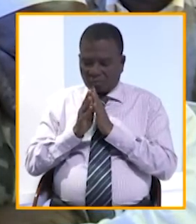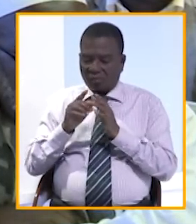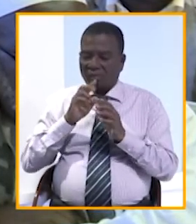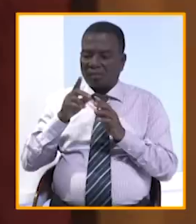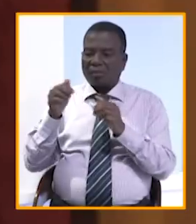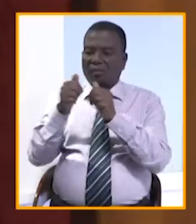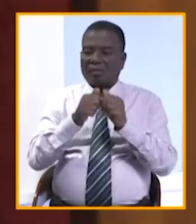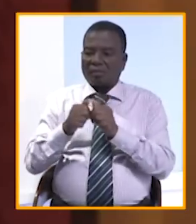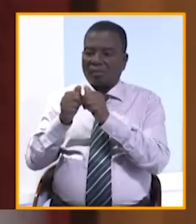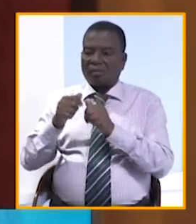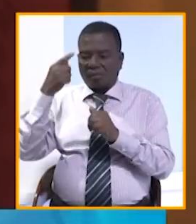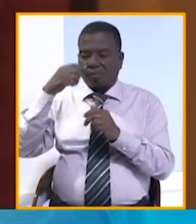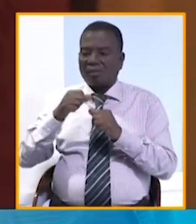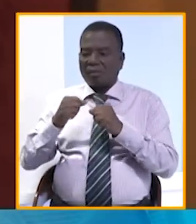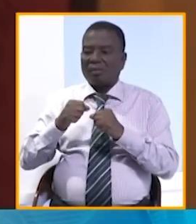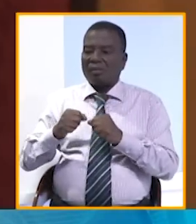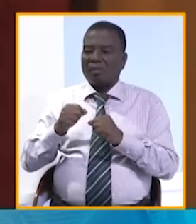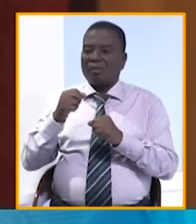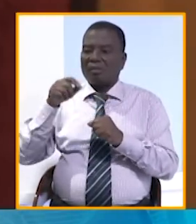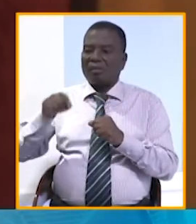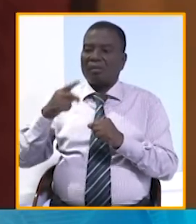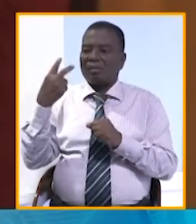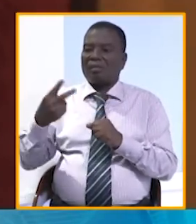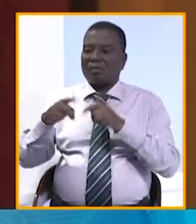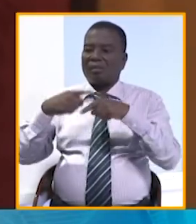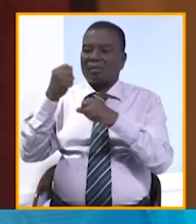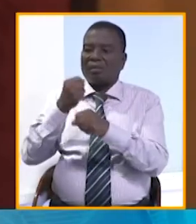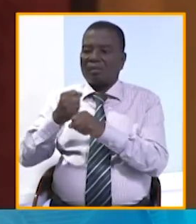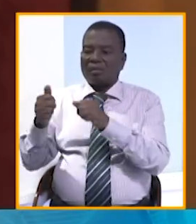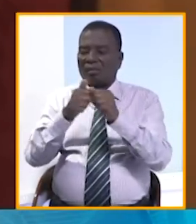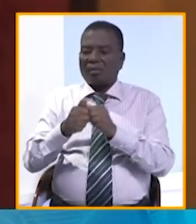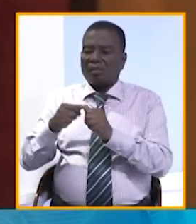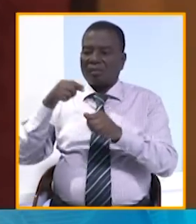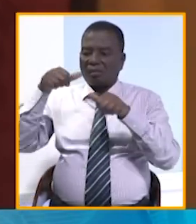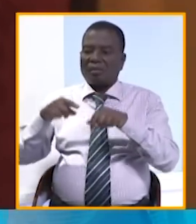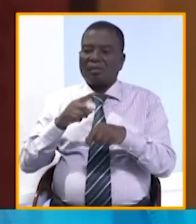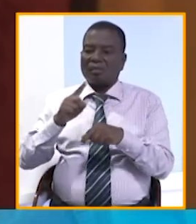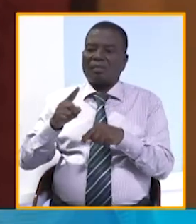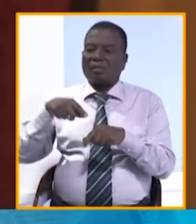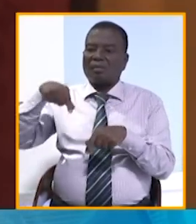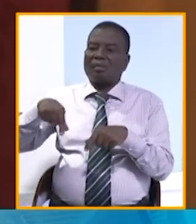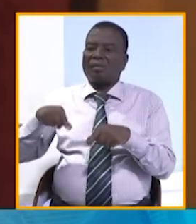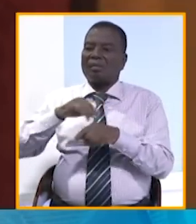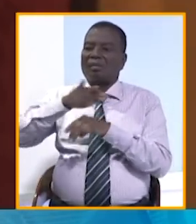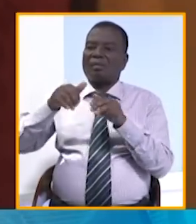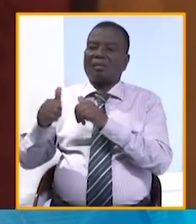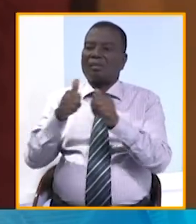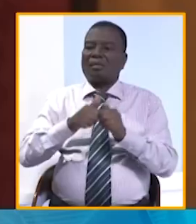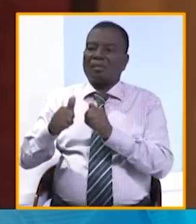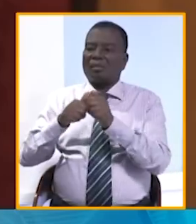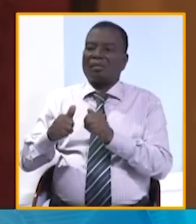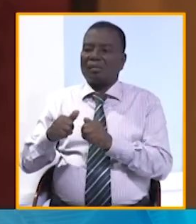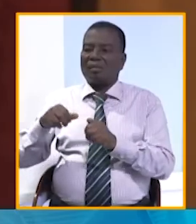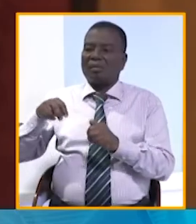compléter. Pour être efficace, il faut que les deux travaillent ensemble. Je reste persuadé que tous ensemble, les